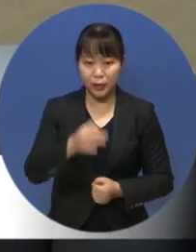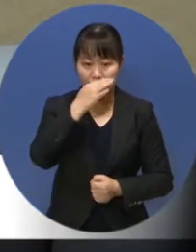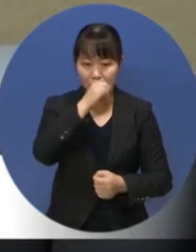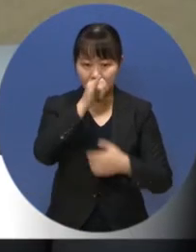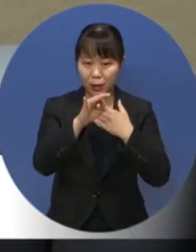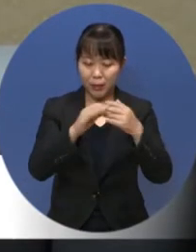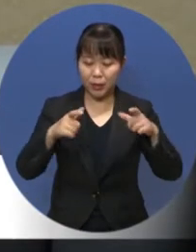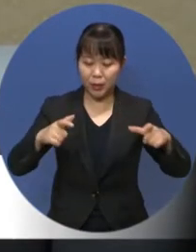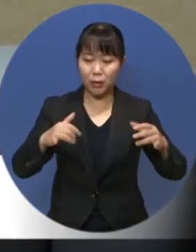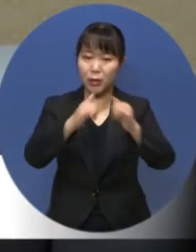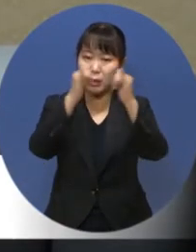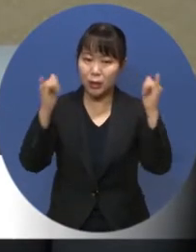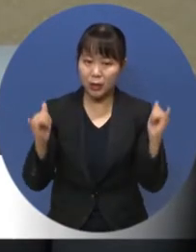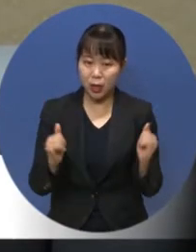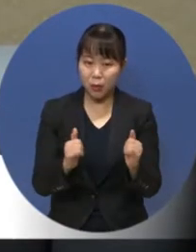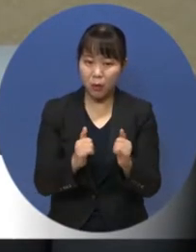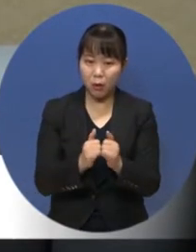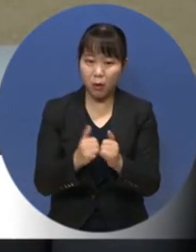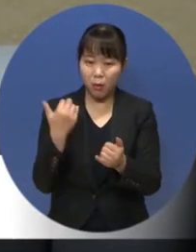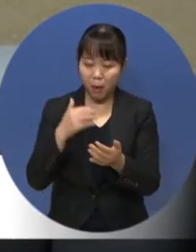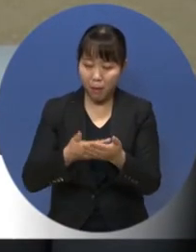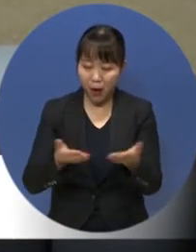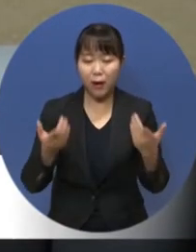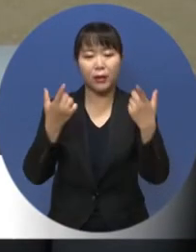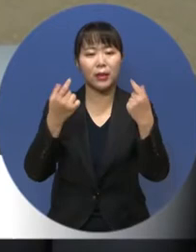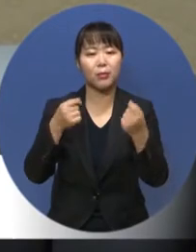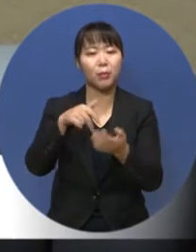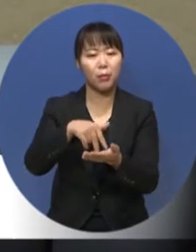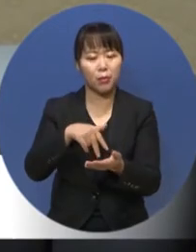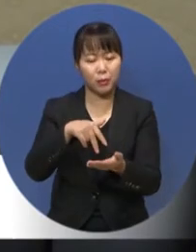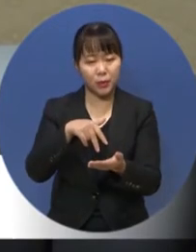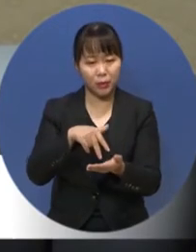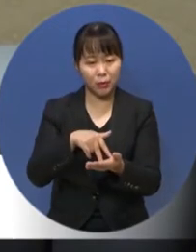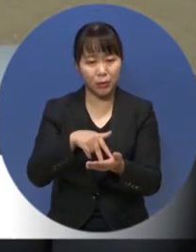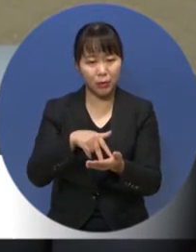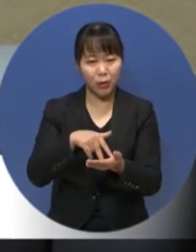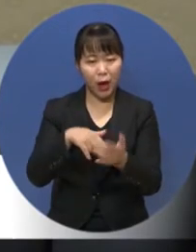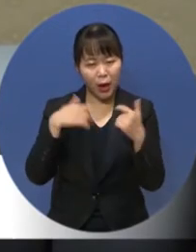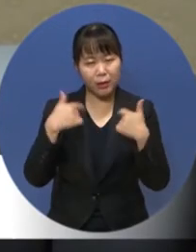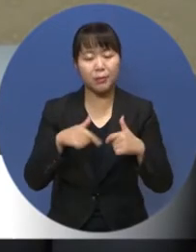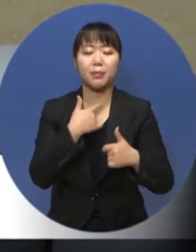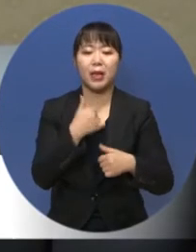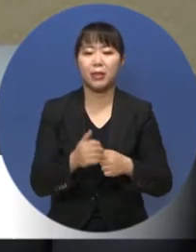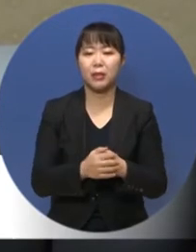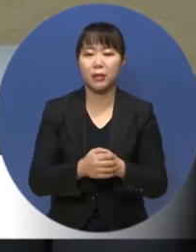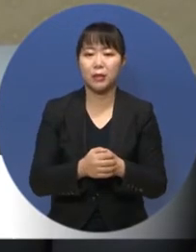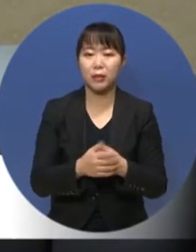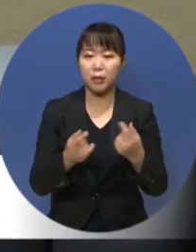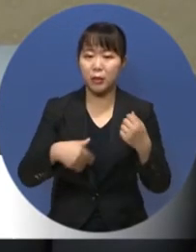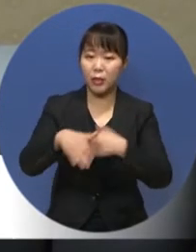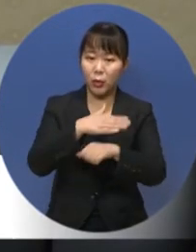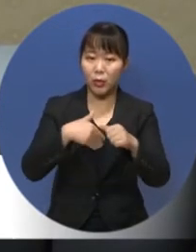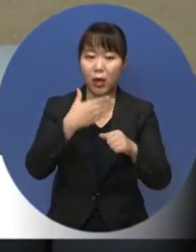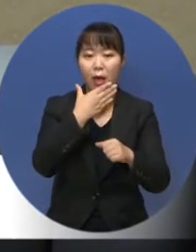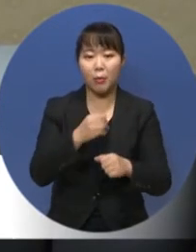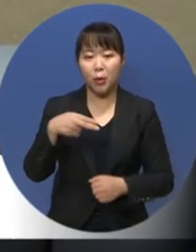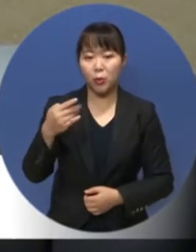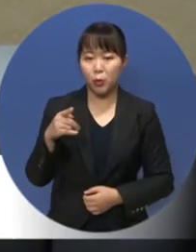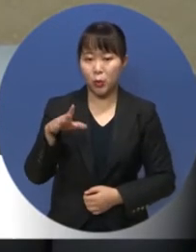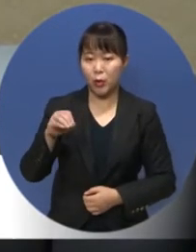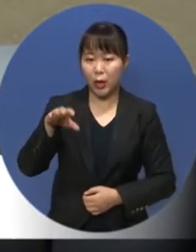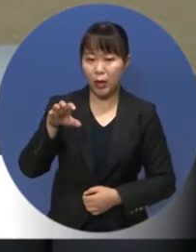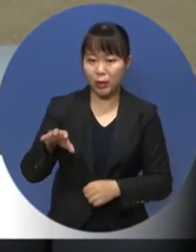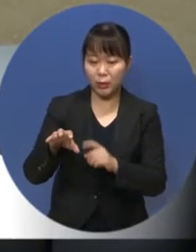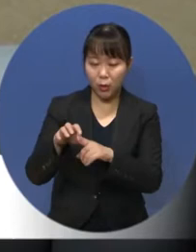지역 사이에 환원을 한다는 차원에서 늘 해왔던 사업입니다. 그런 차에 행복도량에서